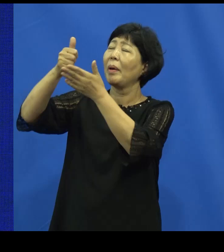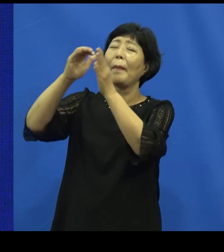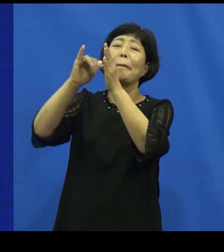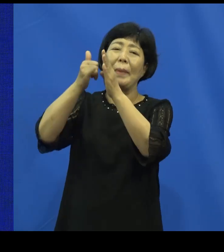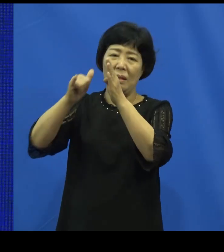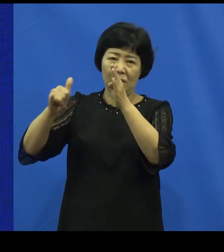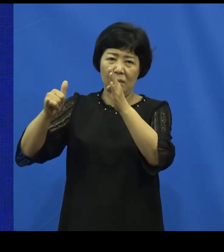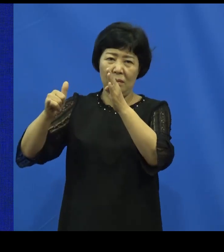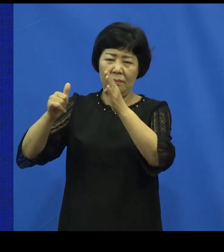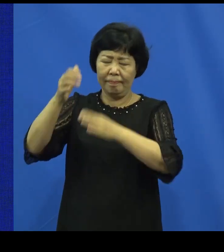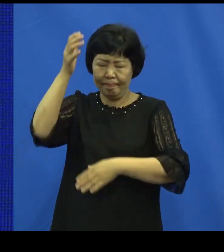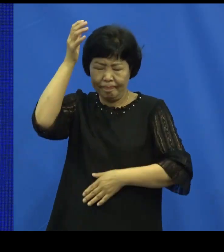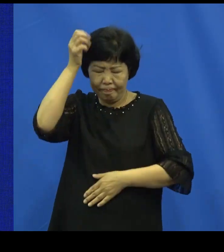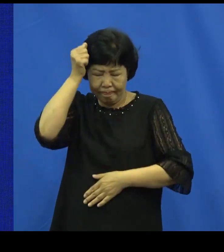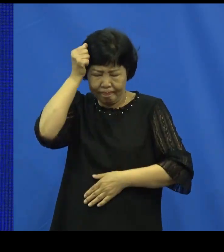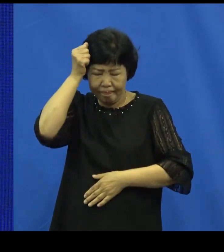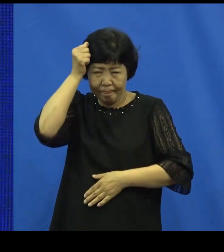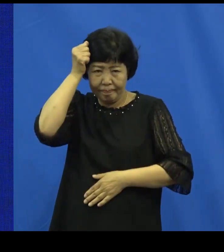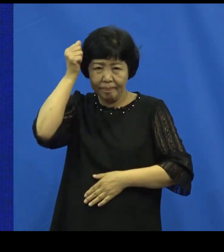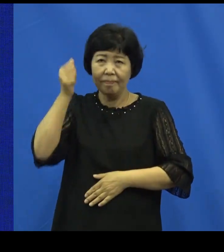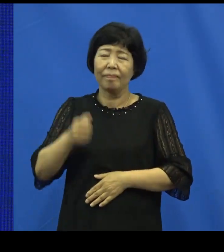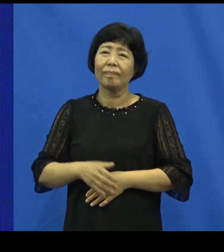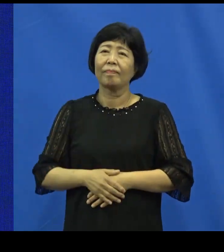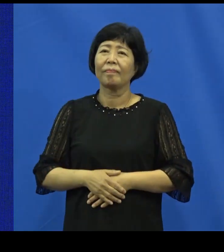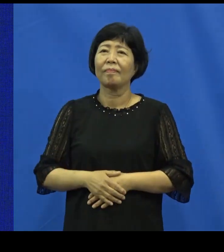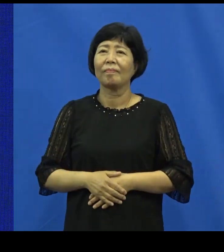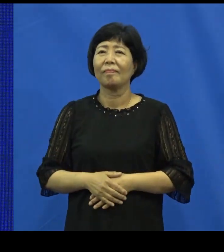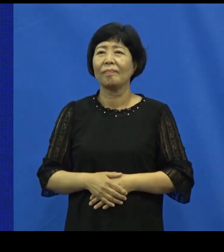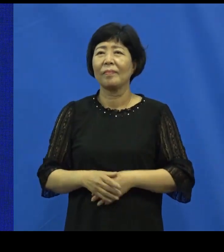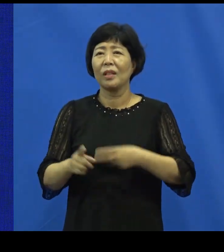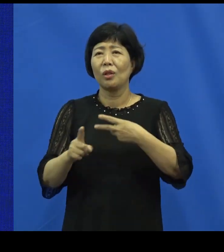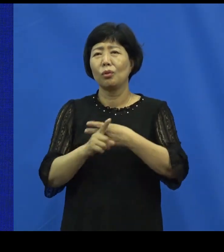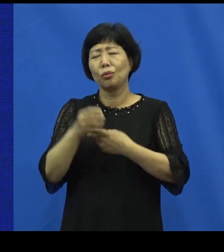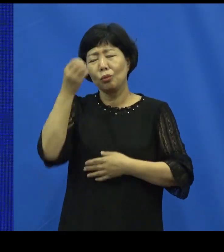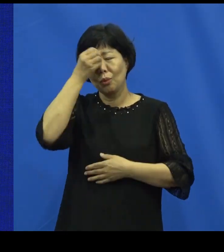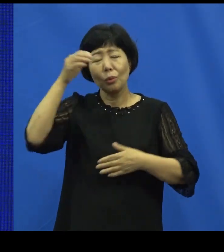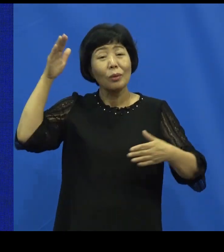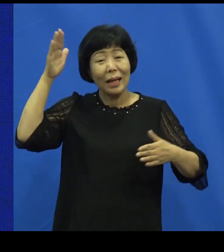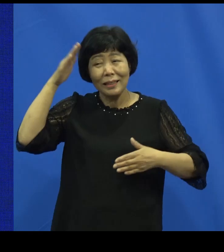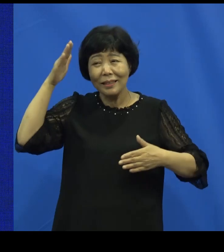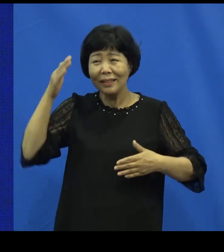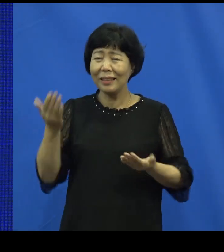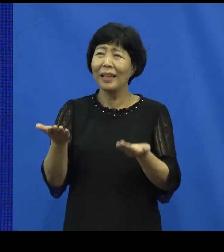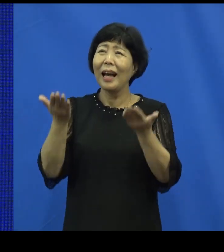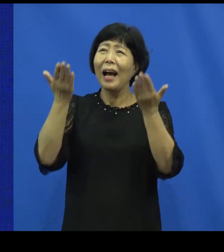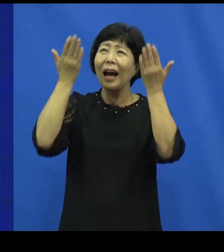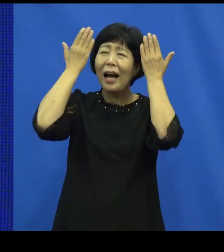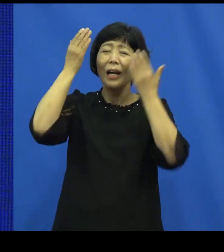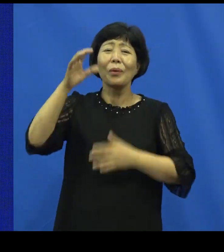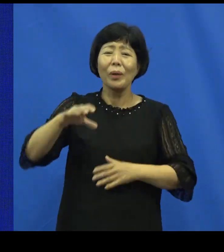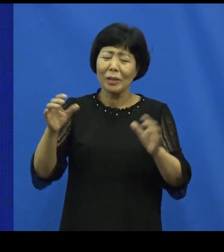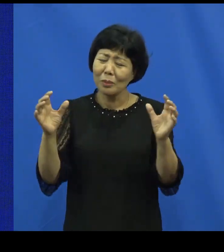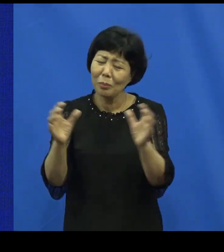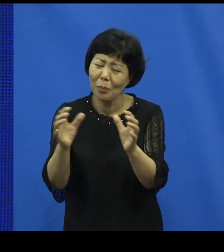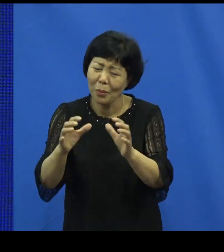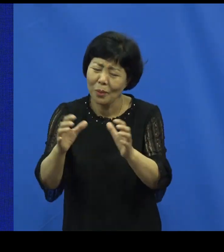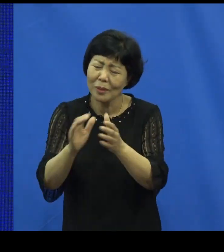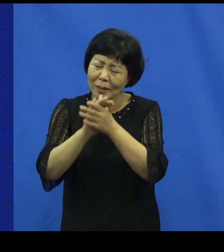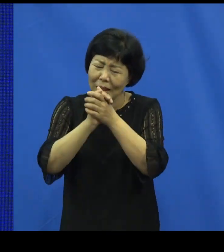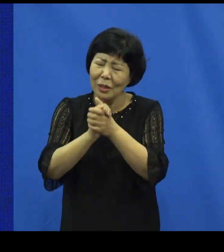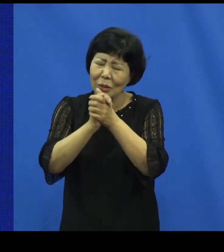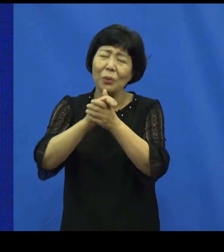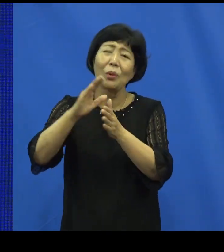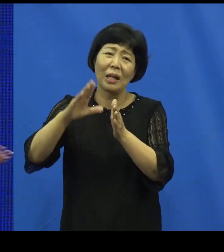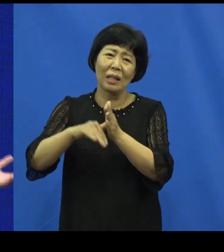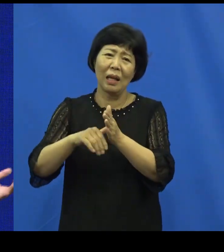거예요. 우리 중고등학생들이 학교에서 기도운동을 할 때 아마 그런 것들을 경험할 거예요. 안